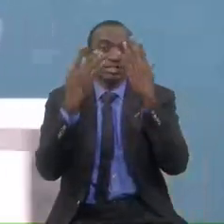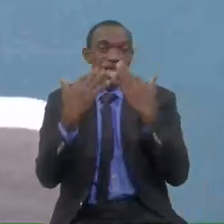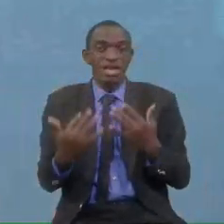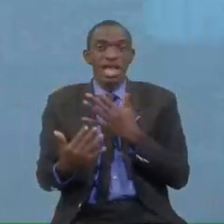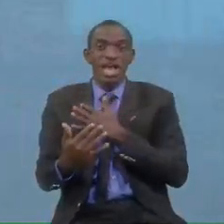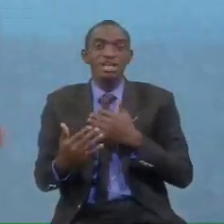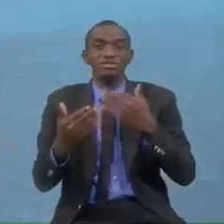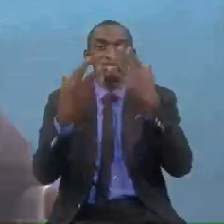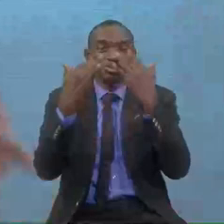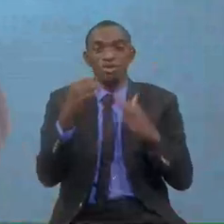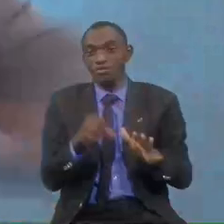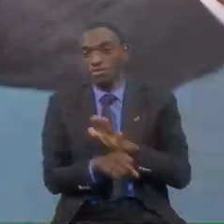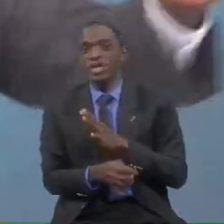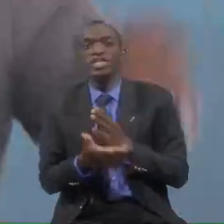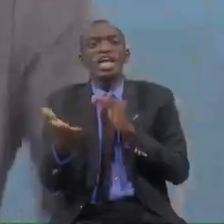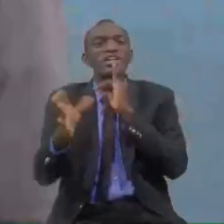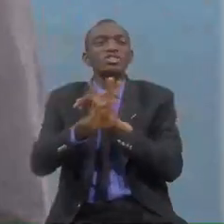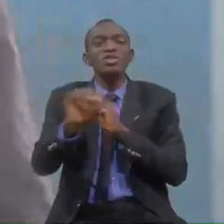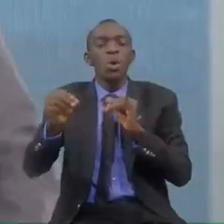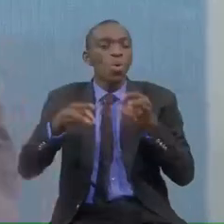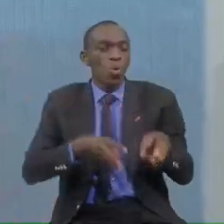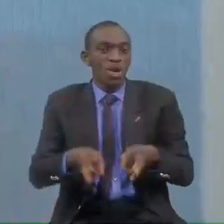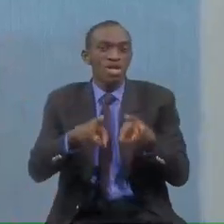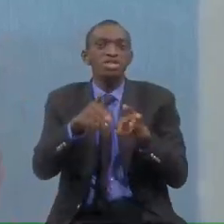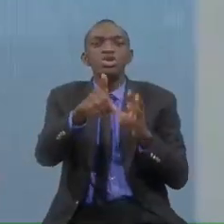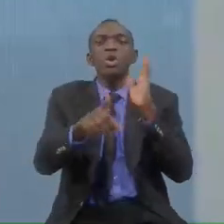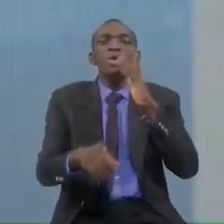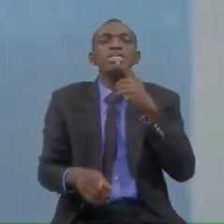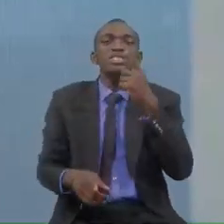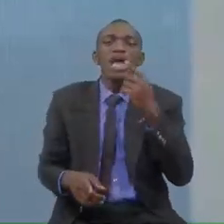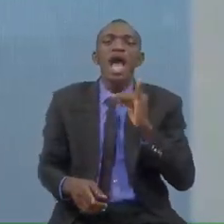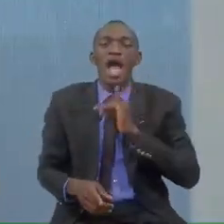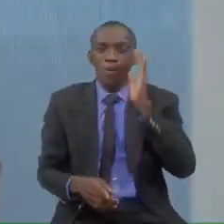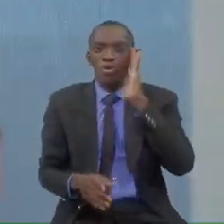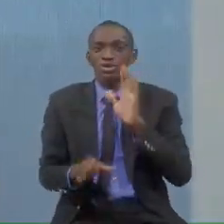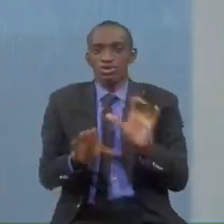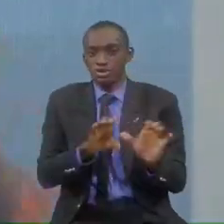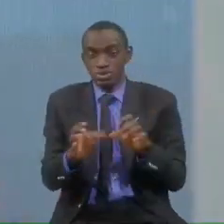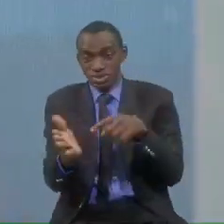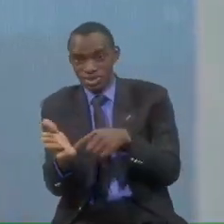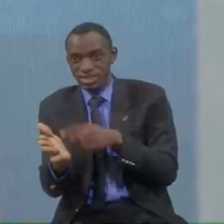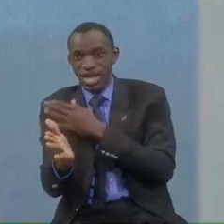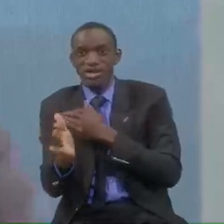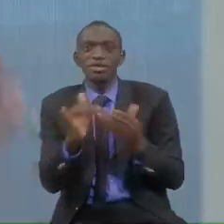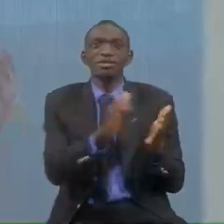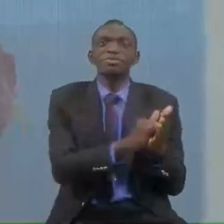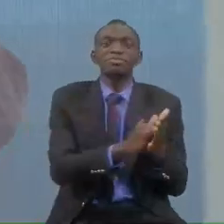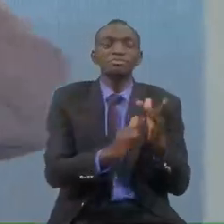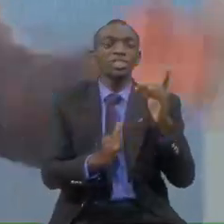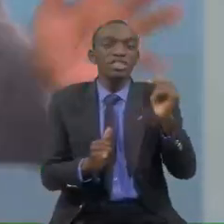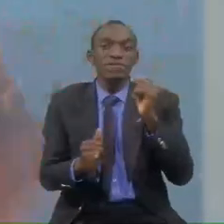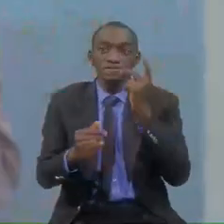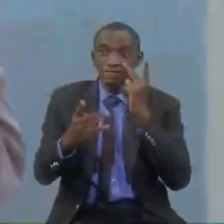état d'esprit, il n'y a pas moyen de dire que je ferai ceci, je ferai cela. Non, l'énergie s'est évaporée, la